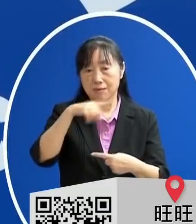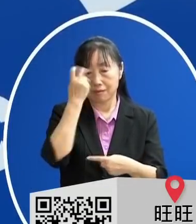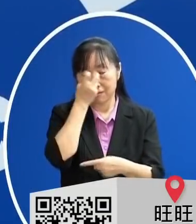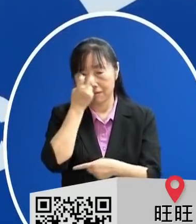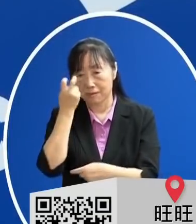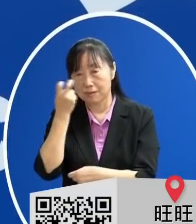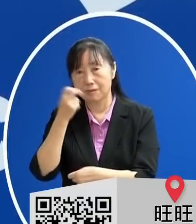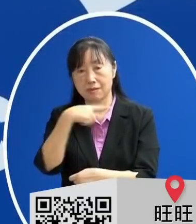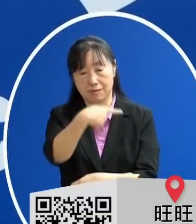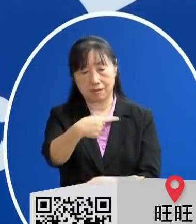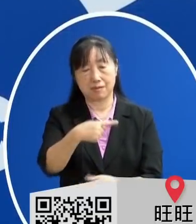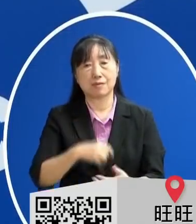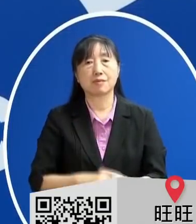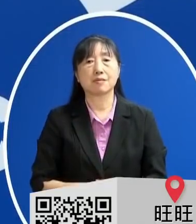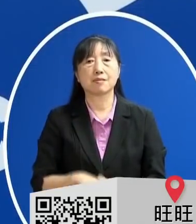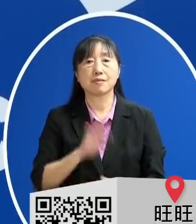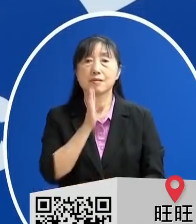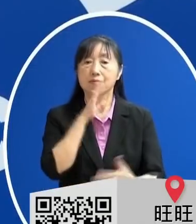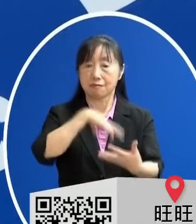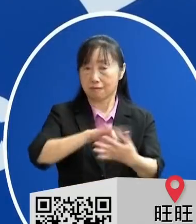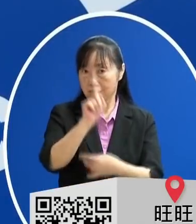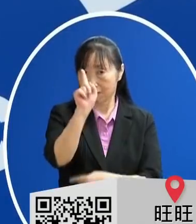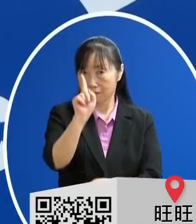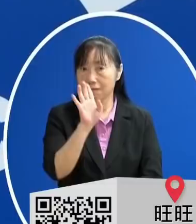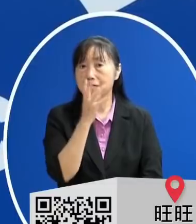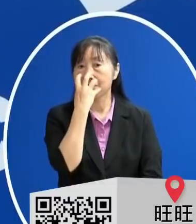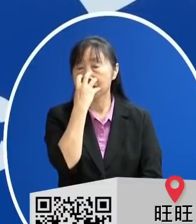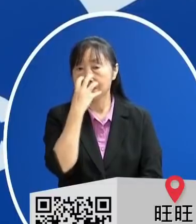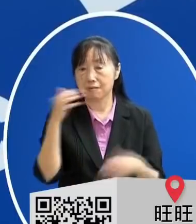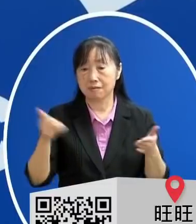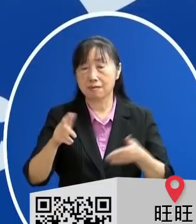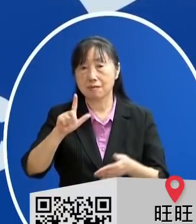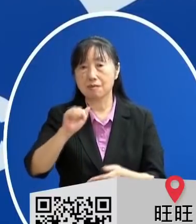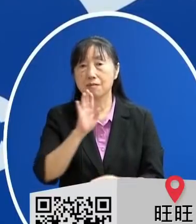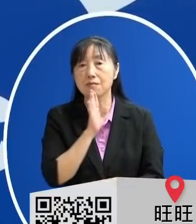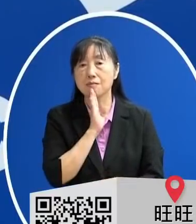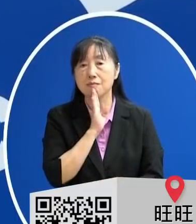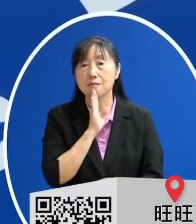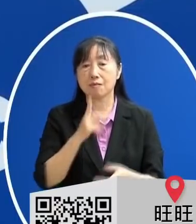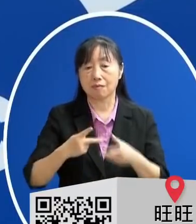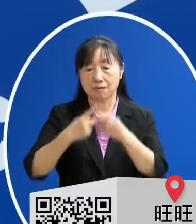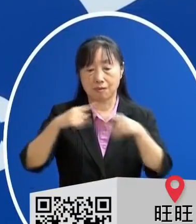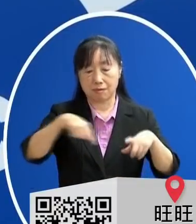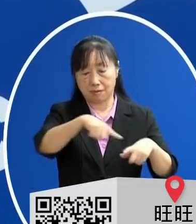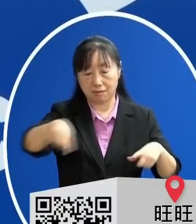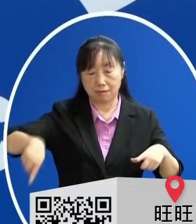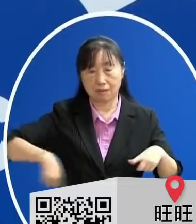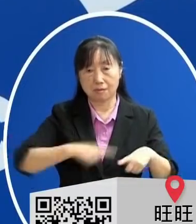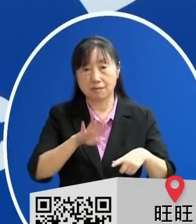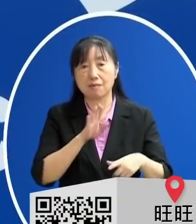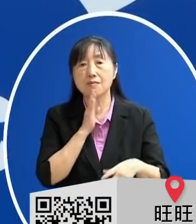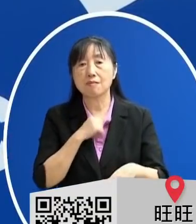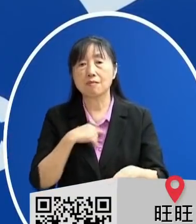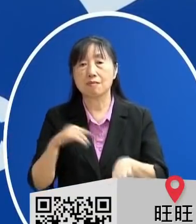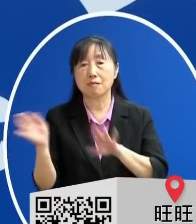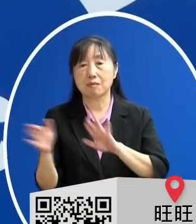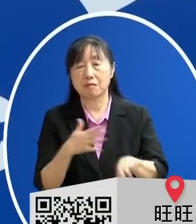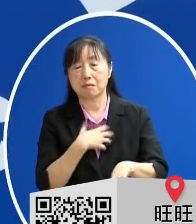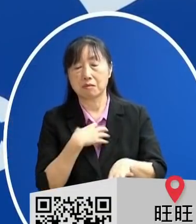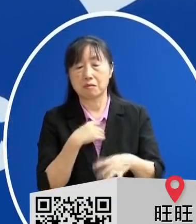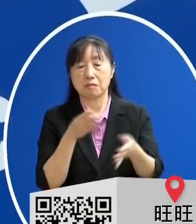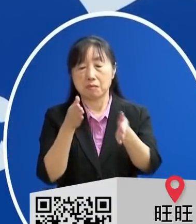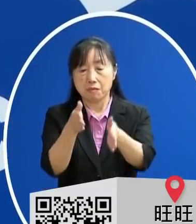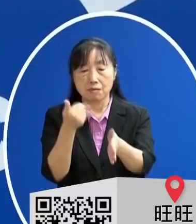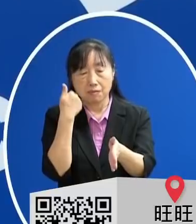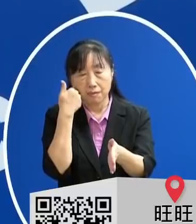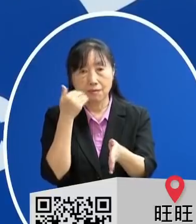是阴性，不过其中有一位这个呼吸治疗师是划在第二圈，我们叫做风险对象，那他因